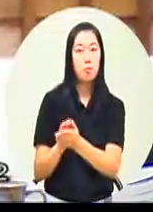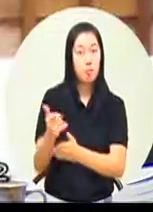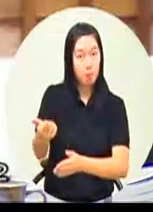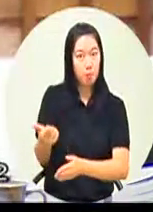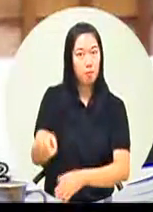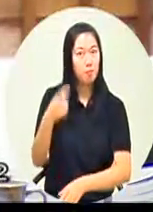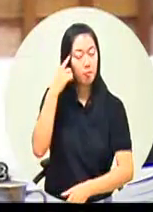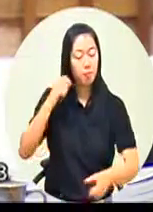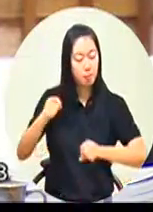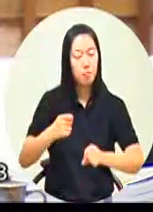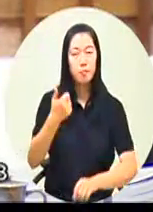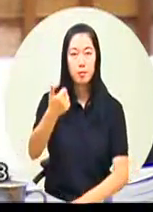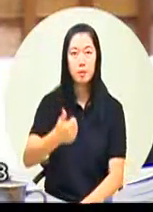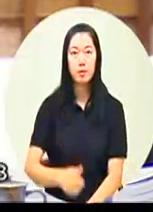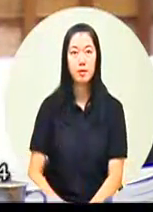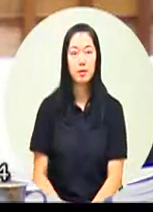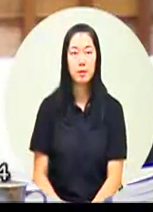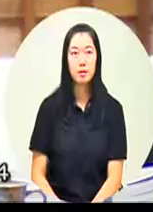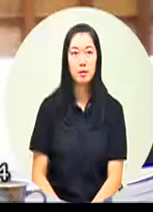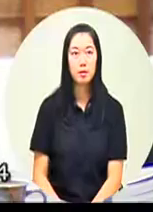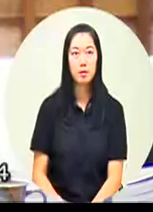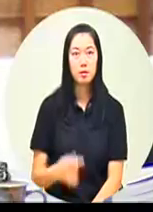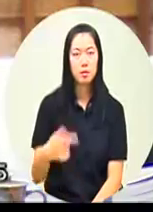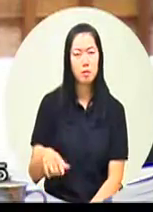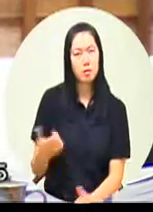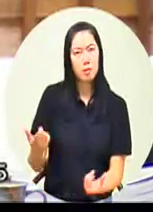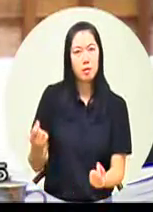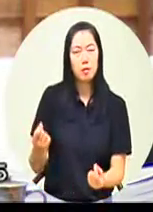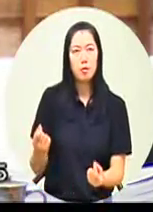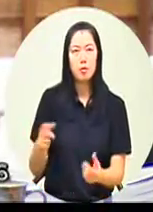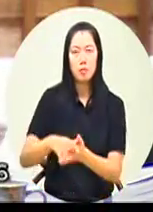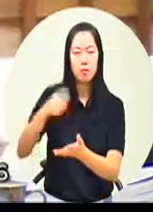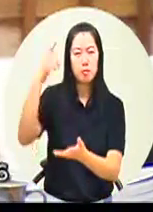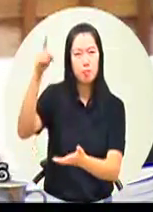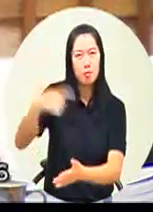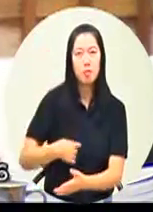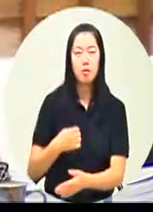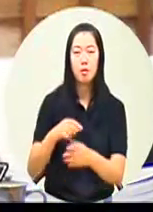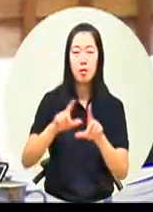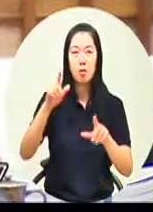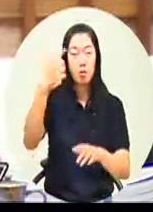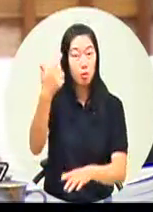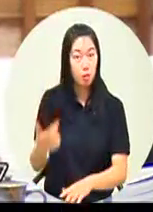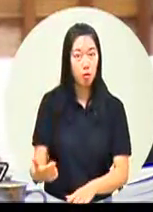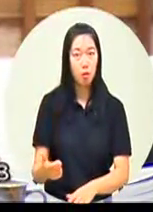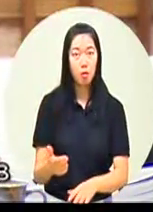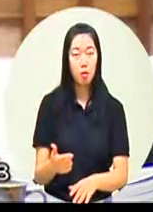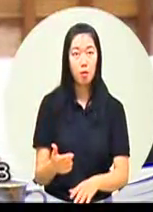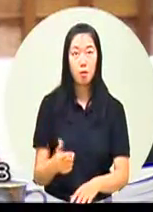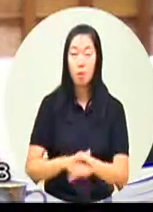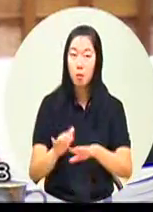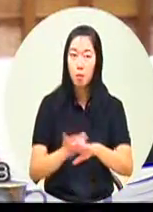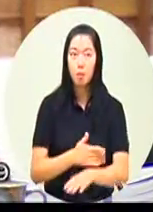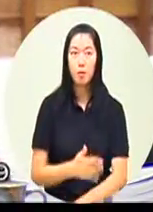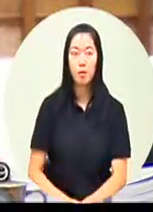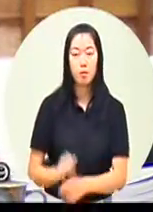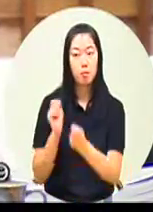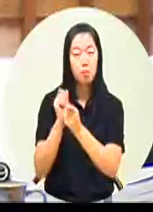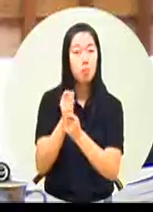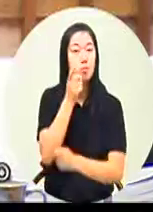施哈很好哈，但是会不会来得太晚哈？最近啊，这一个月以来